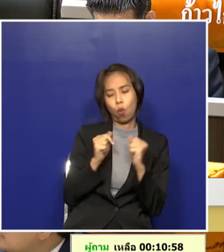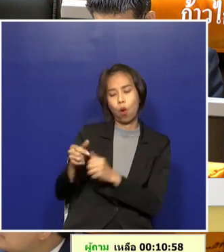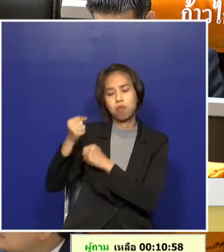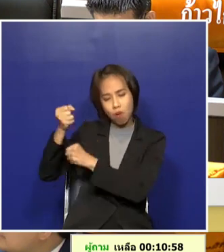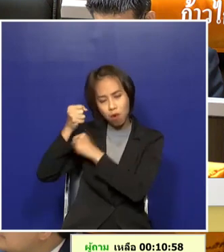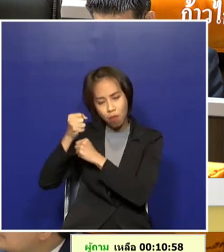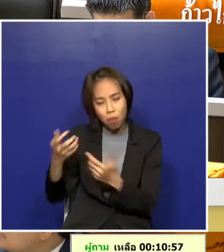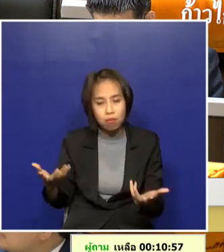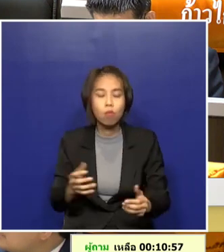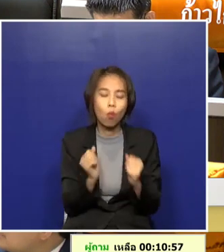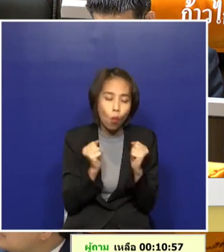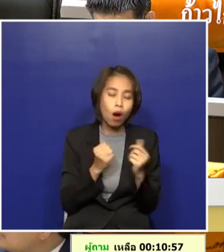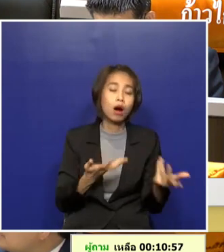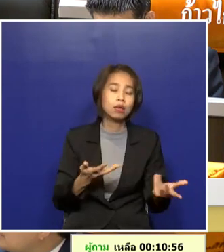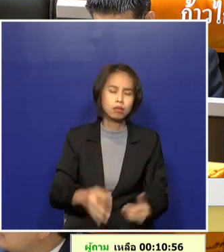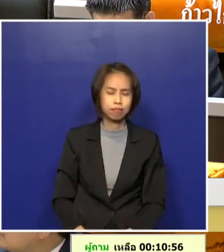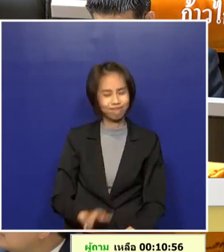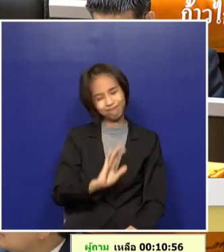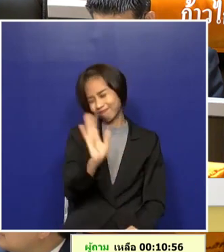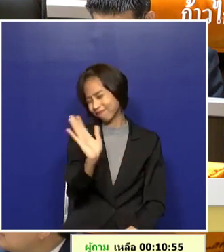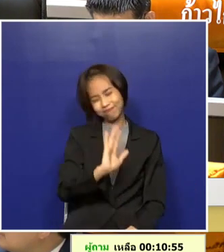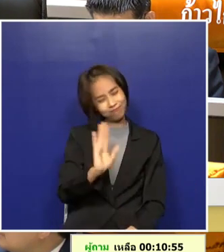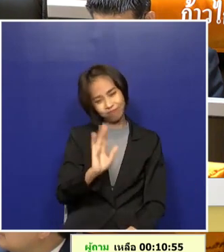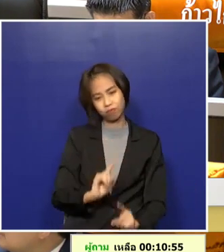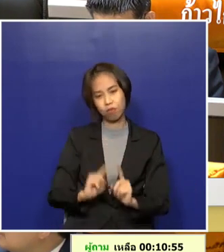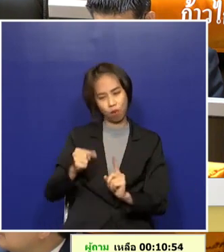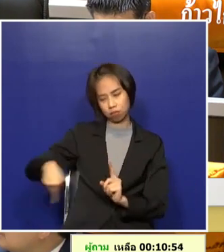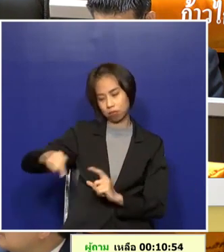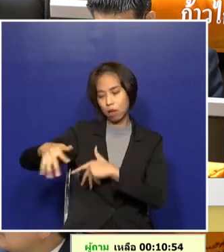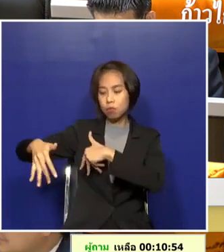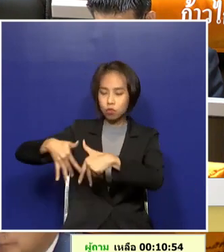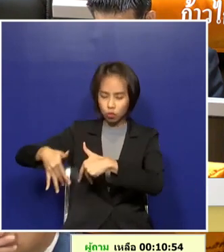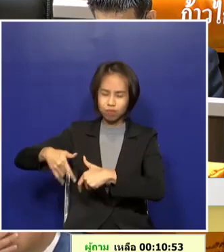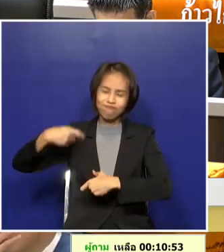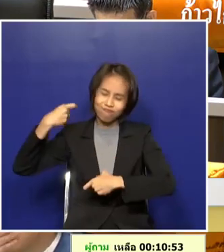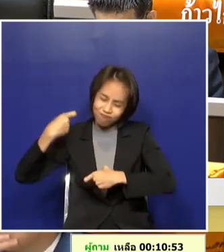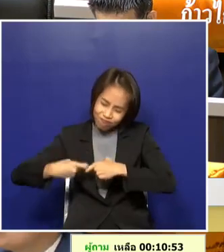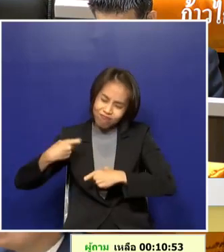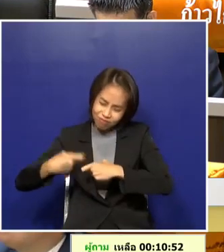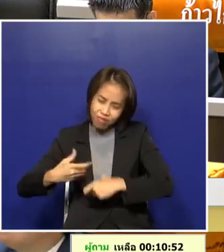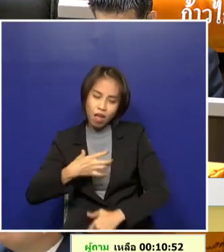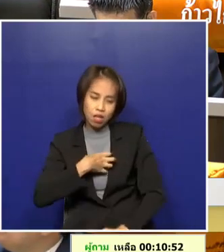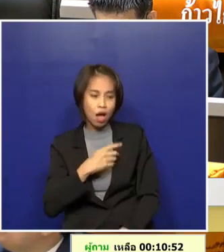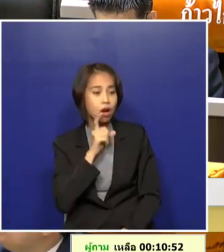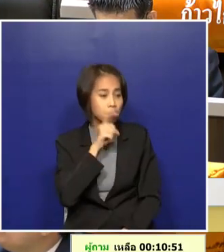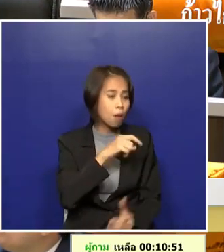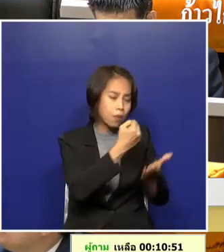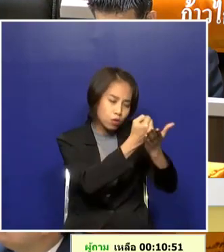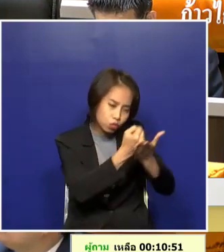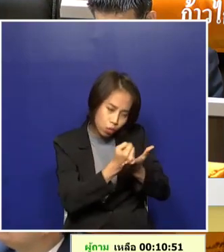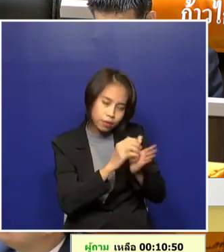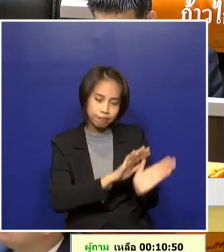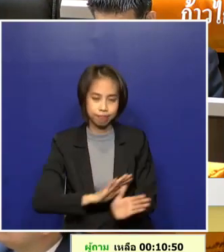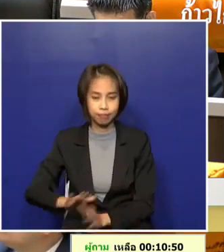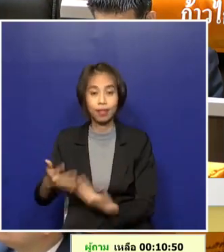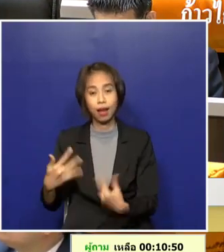าก่อนมันไม่ใช่นะครับเขาลำบากเขาก็เลยอยากจะมาถามท่าน และที่ปัญหาสำคัญที่ผมอยากจะถามท่านจริงๆนะตอบ